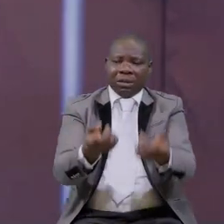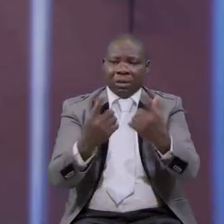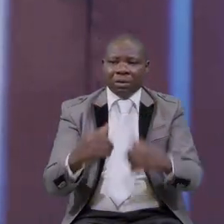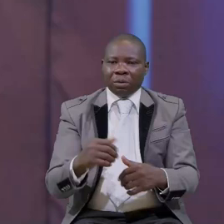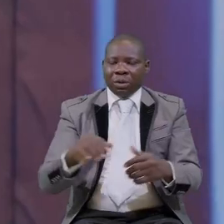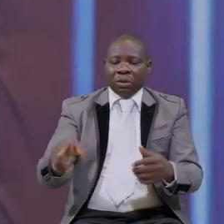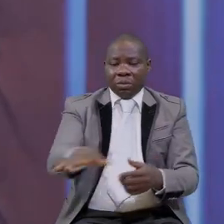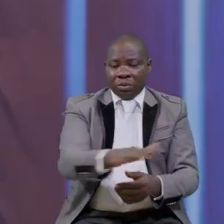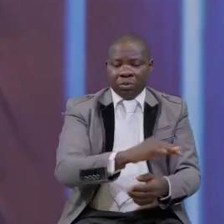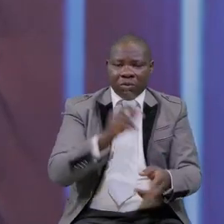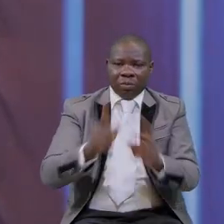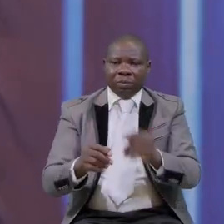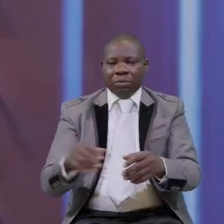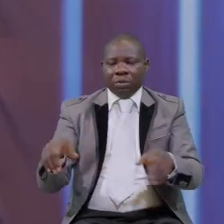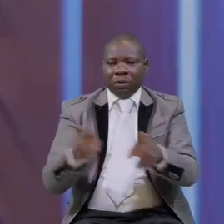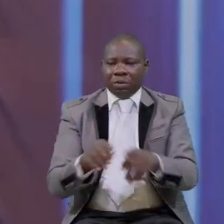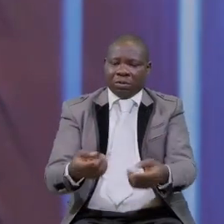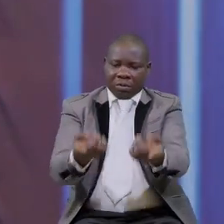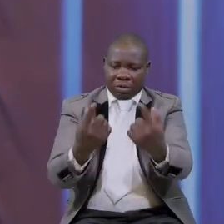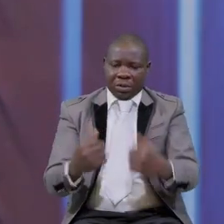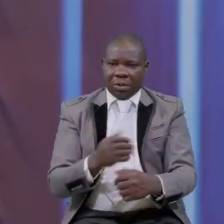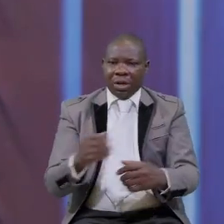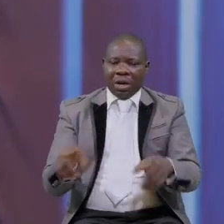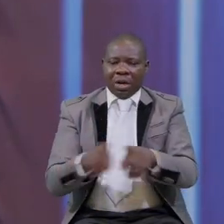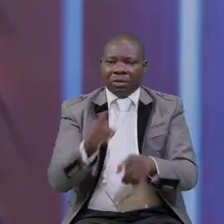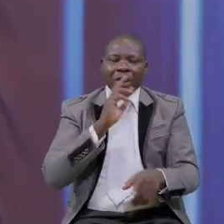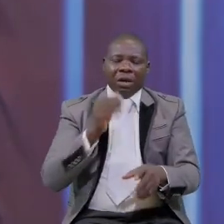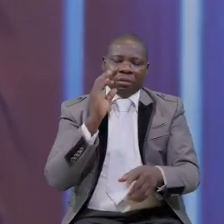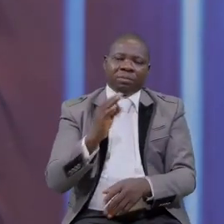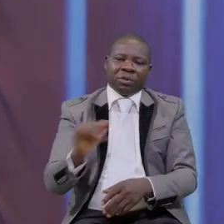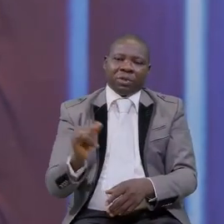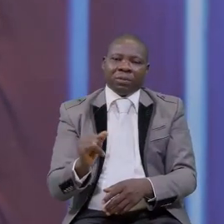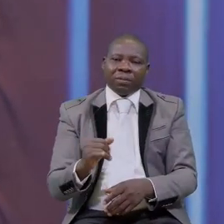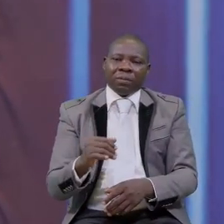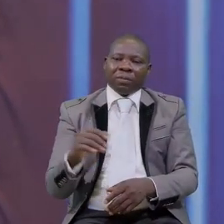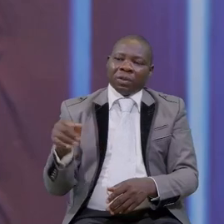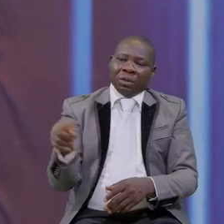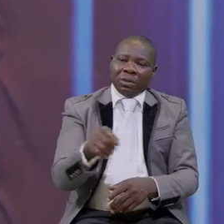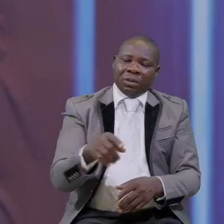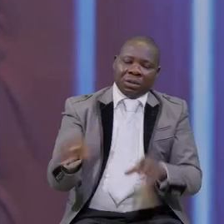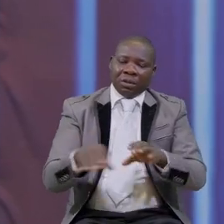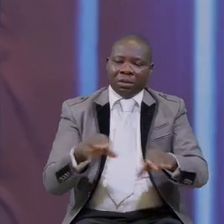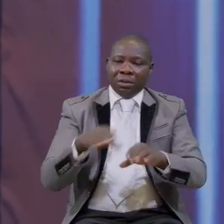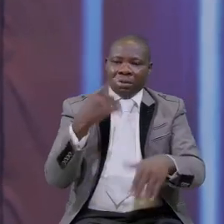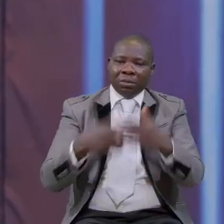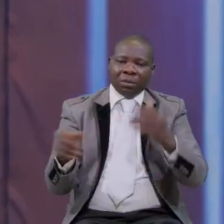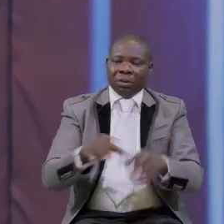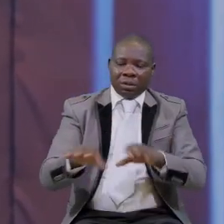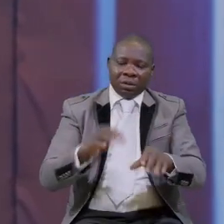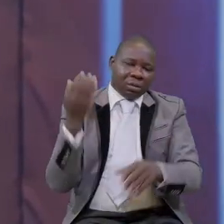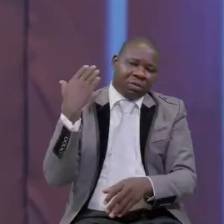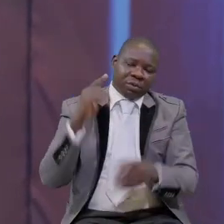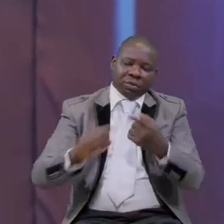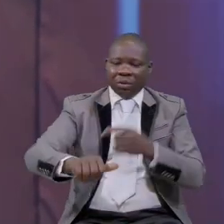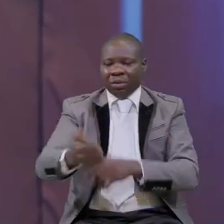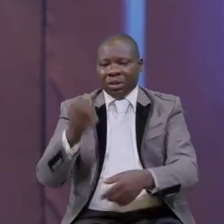ces gens-là aussi, ils sont venus. Et pendant que tu prêches, ils ont fait ce qu'ils ont fait avant à